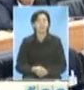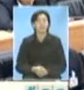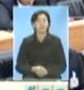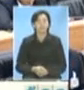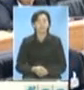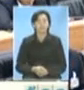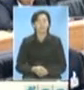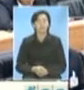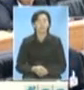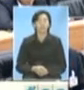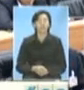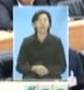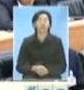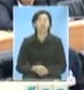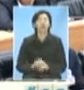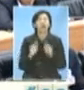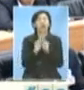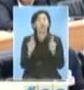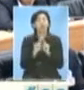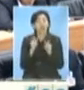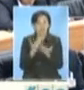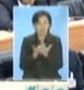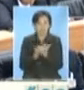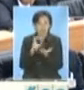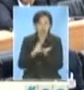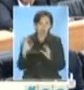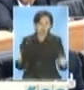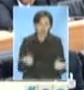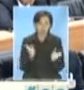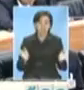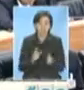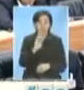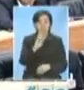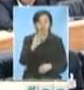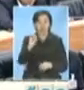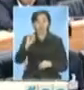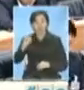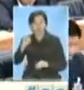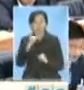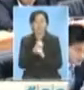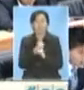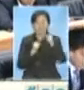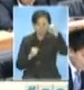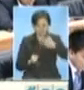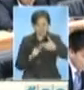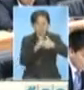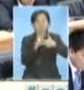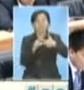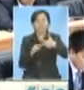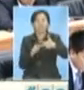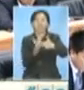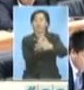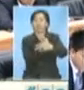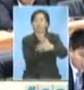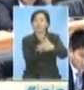การทำงานในส่วนของคณะกรรมการส่งเสริมการลงทุนหรือ BOI นั้นเนี่ยผมเรียนท่านประธานว่าแบ่งเป็น3หลักใหญ่ๆแค่นั้นเองครับหลักที่1ก็